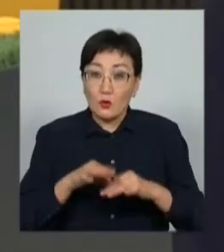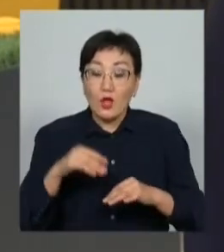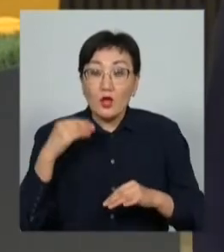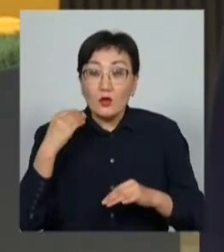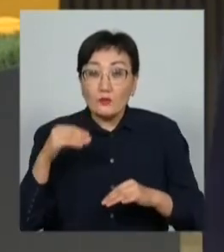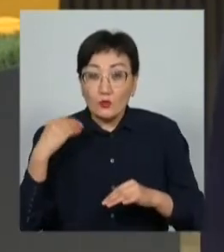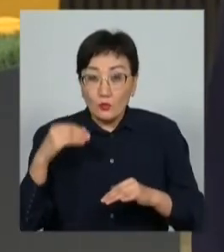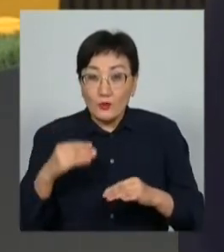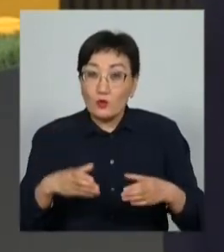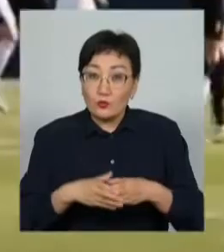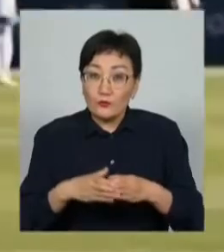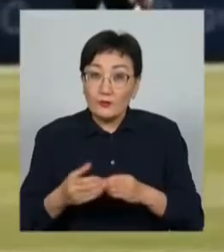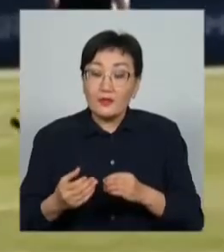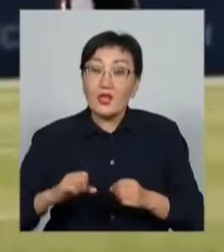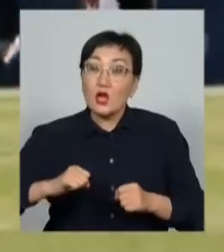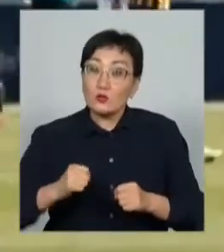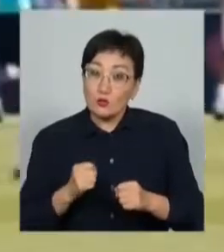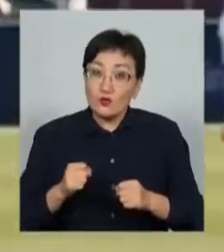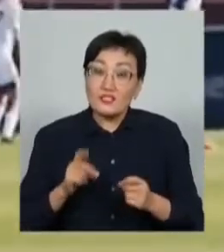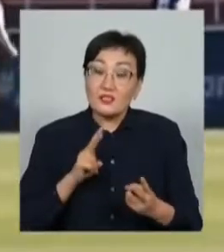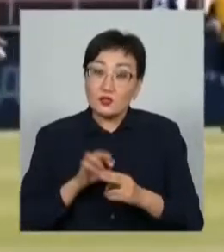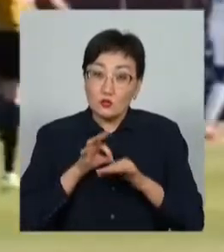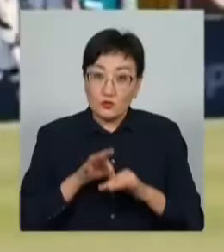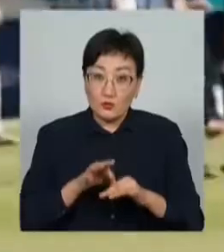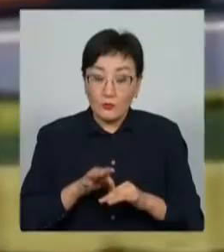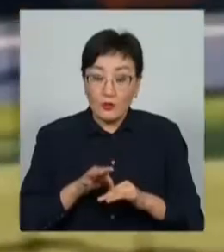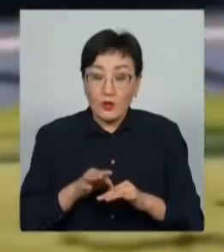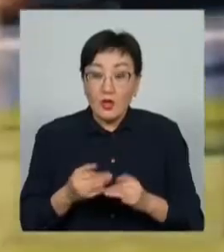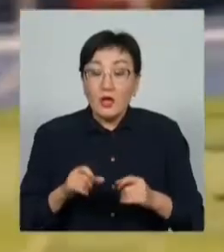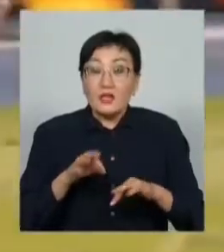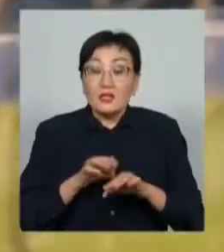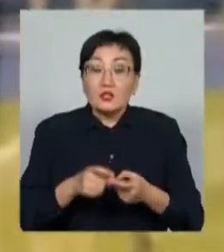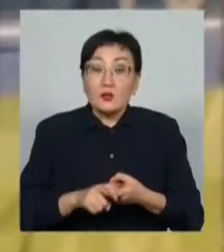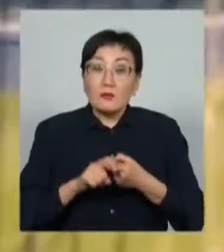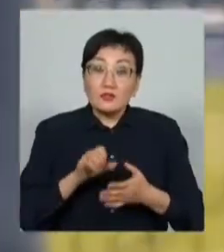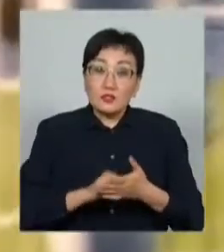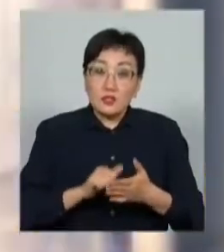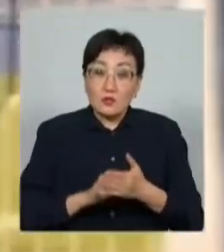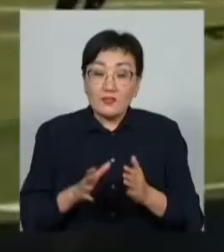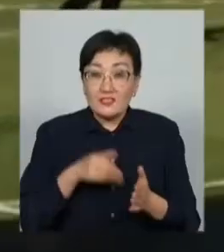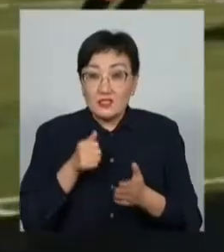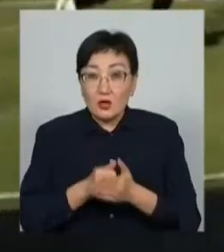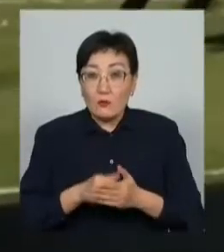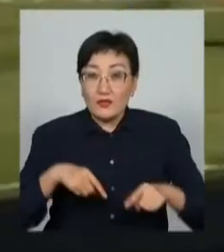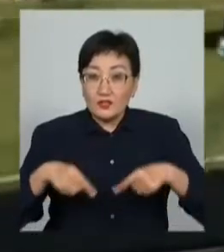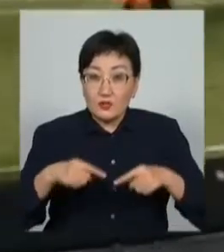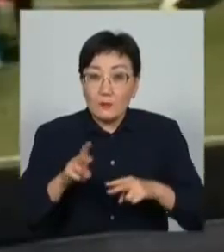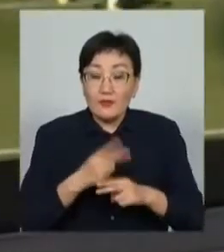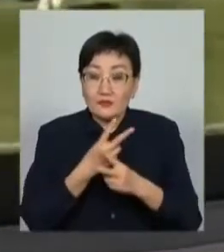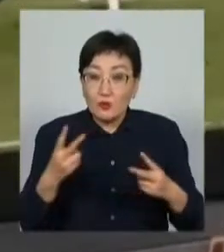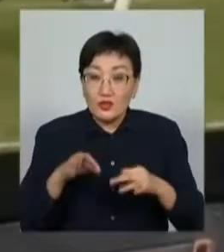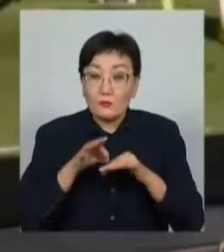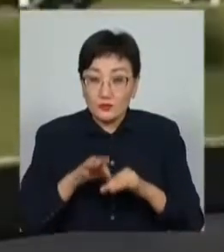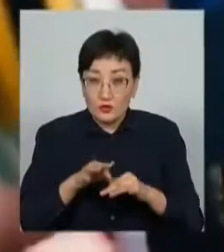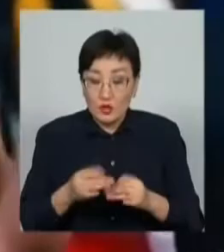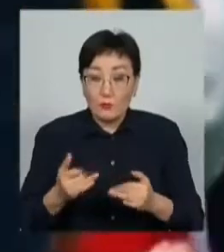клубтарымен жолдастық кездесу өткіземіз. Пандемия спорт әлемін өзгертті. Коронавирустың кесірінен әлі күнге дейін матчтар жанкүйерсіз өтуде.